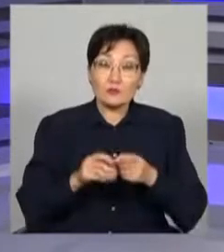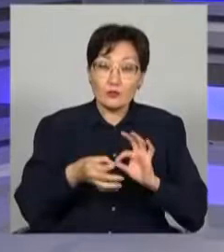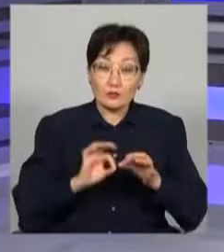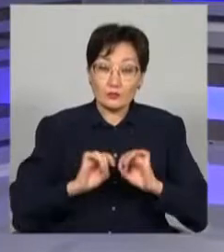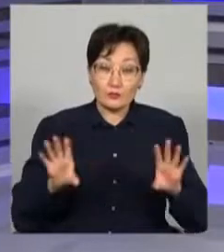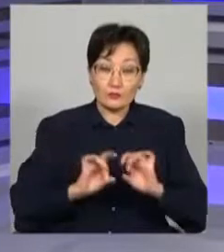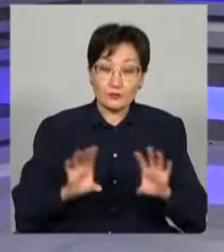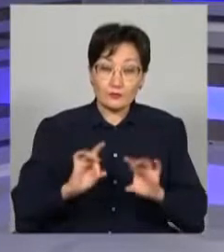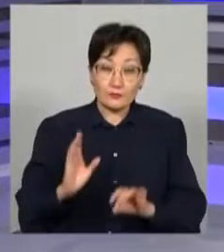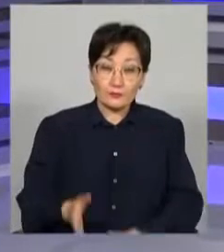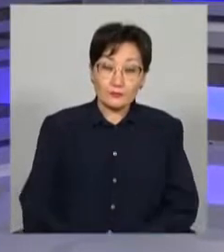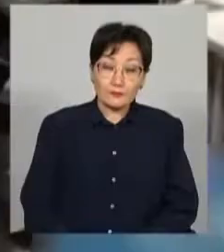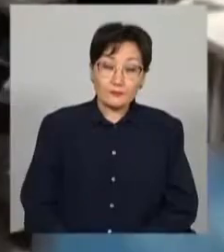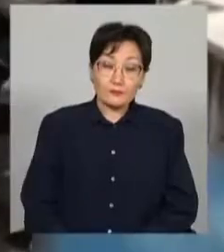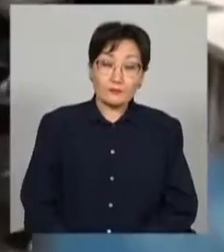әріптесім өрбітеді.